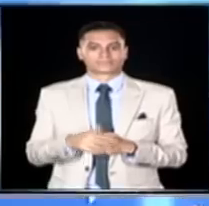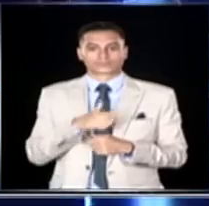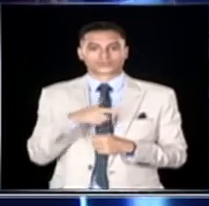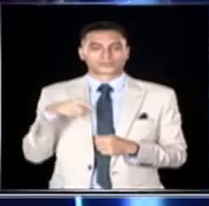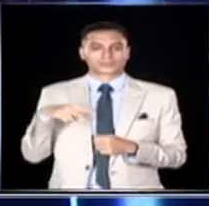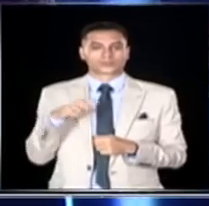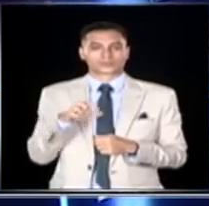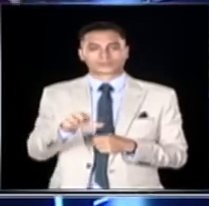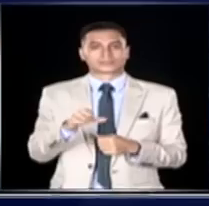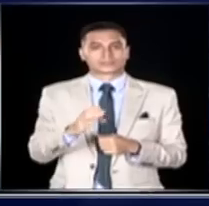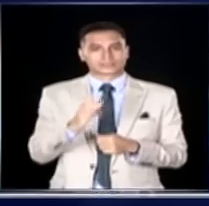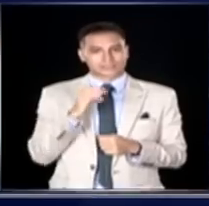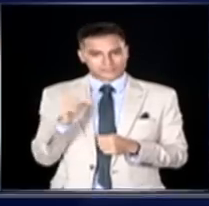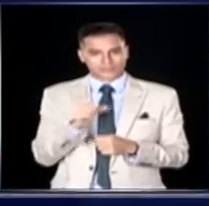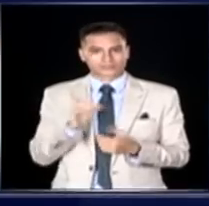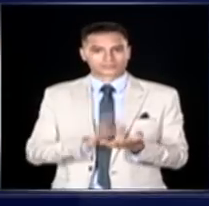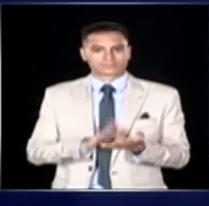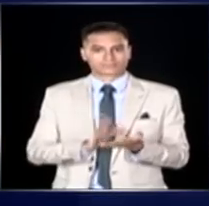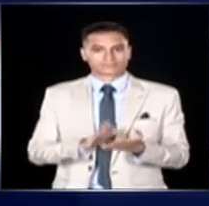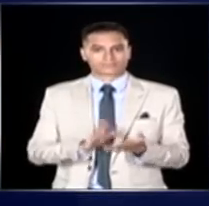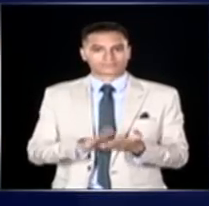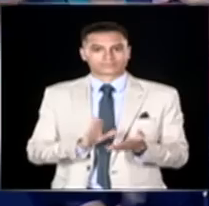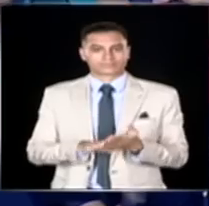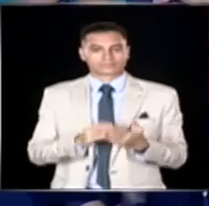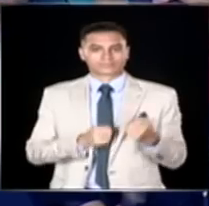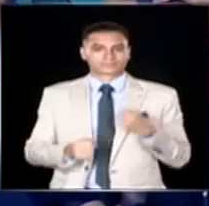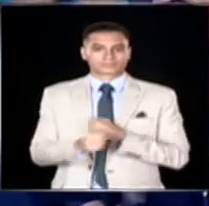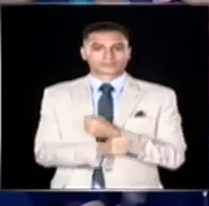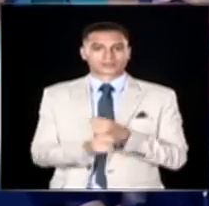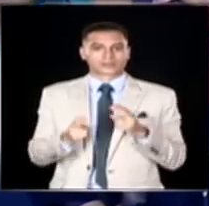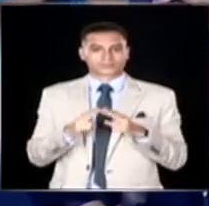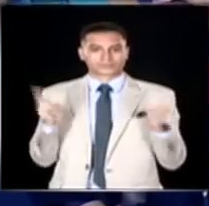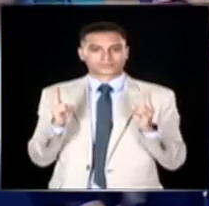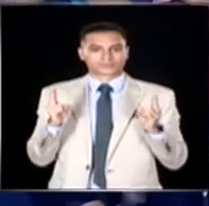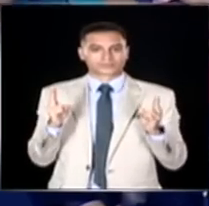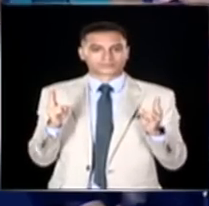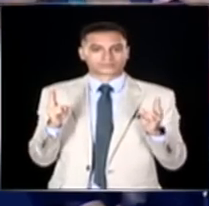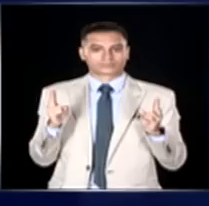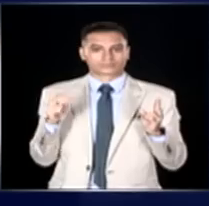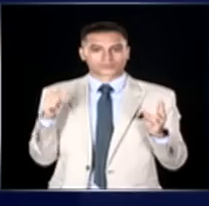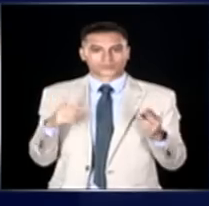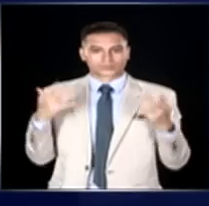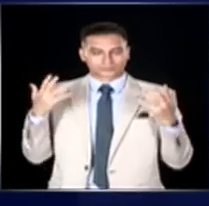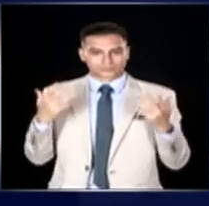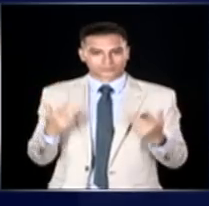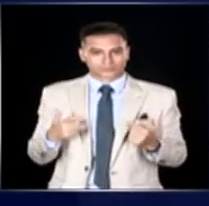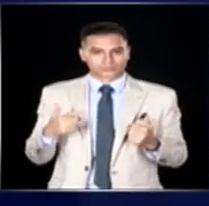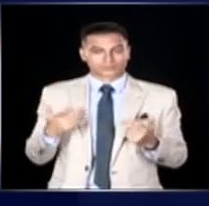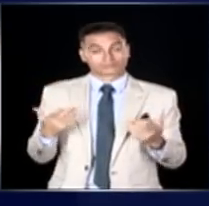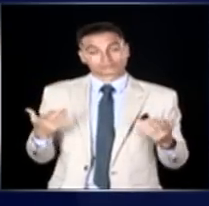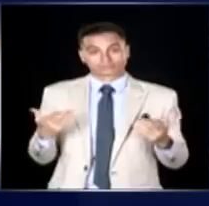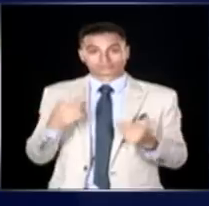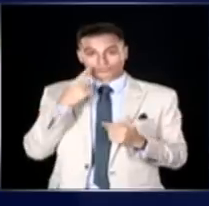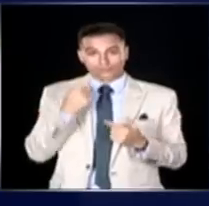698 الإجابة صحيحة. جاوبتوا سؤال الشيماء والشيماء جاوبت